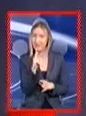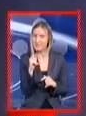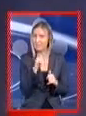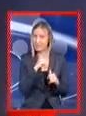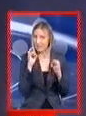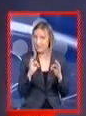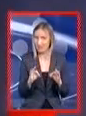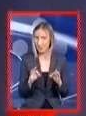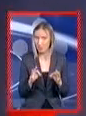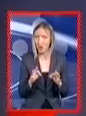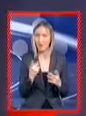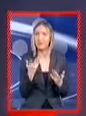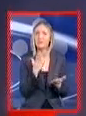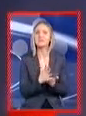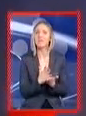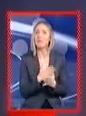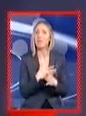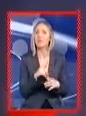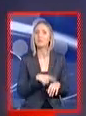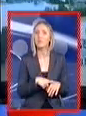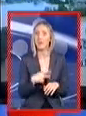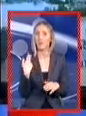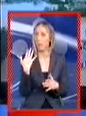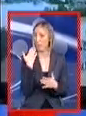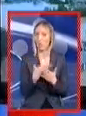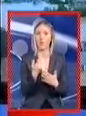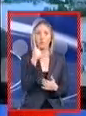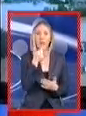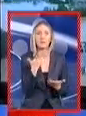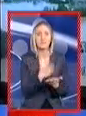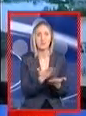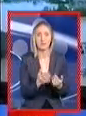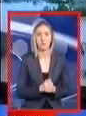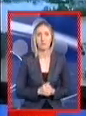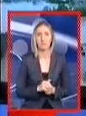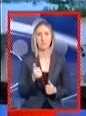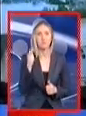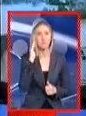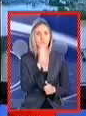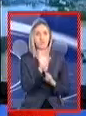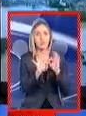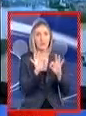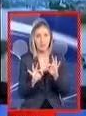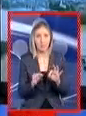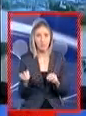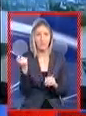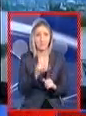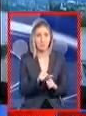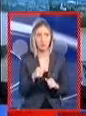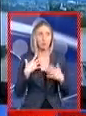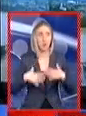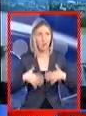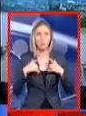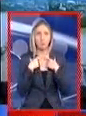sam siguran. Gde ste bili umeđu vremenu u ovih nekoliko dana? Prvo sam poslušao vašu kritiku, pa sam došao obučen